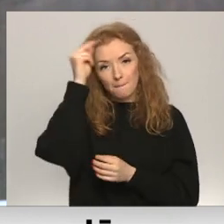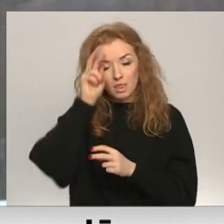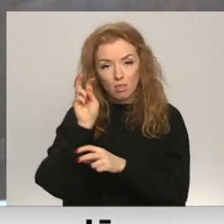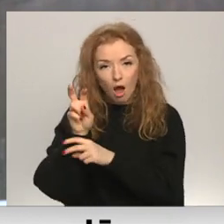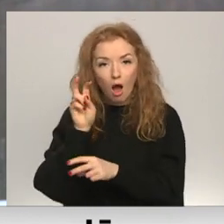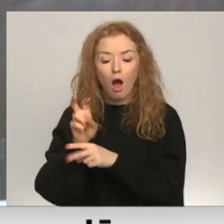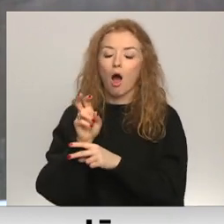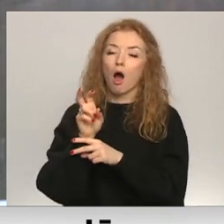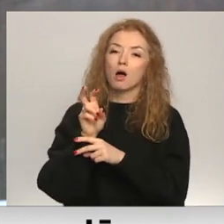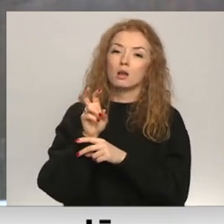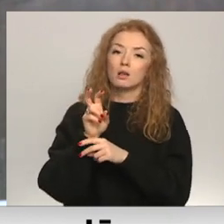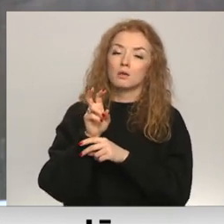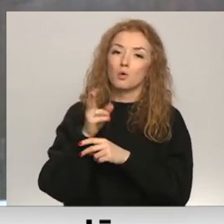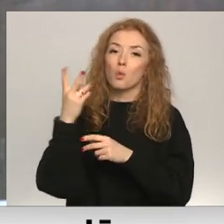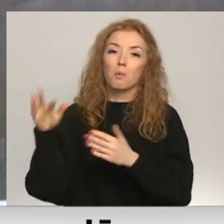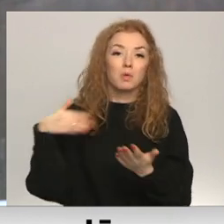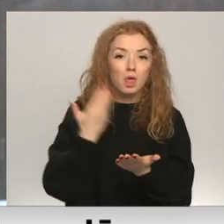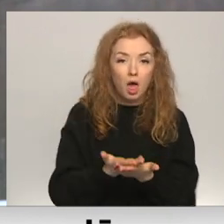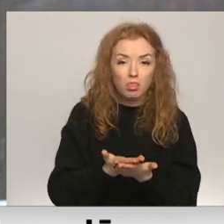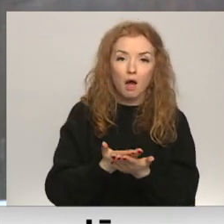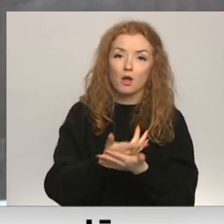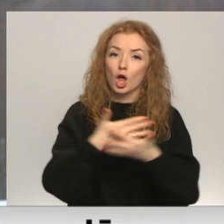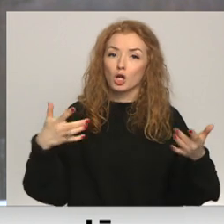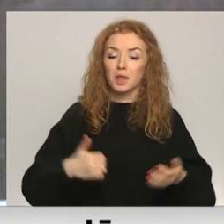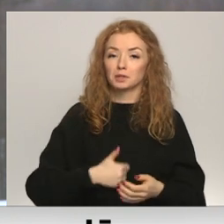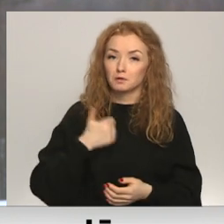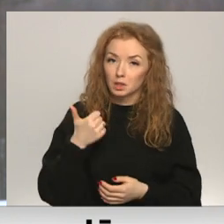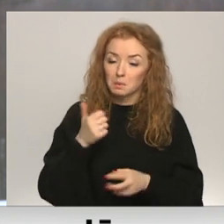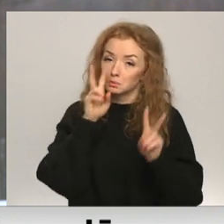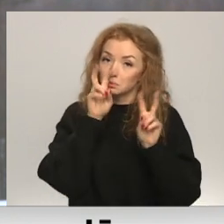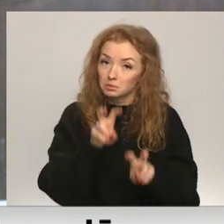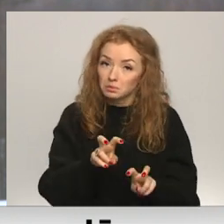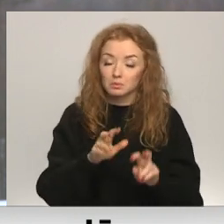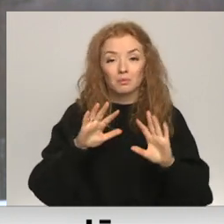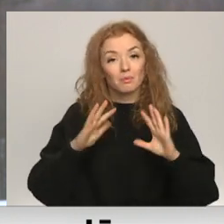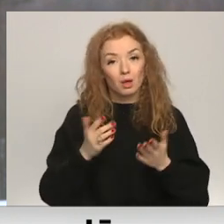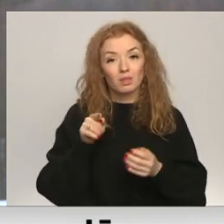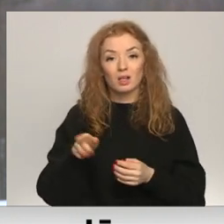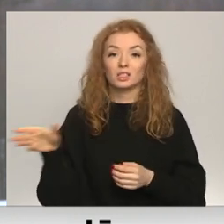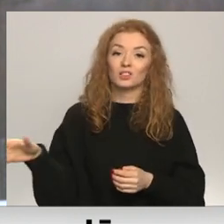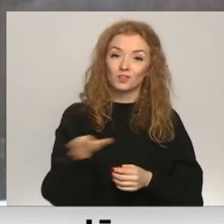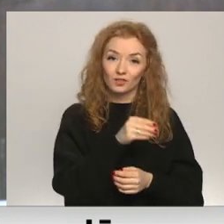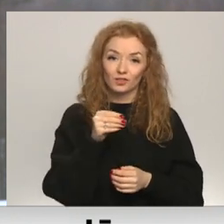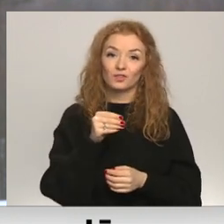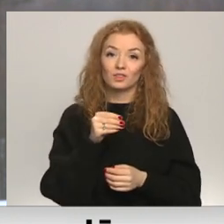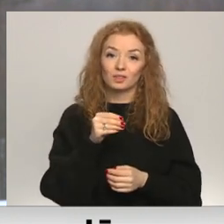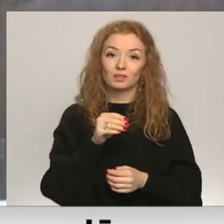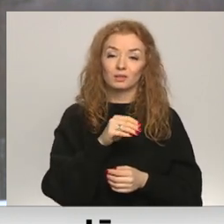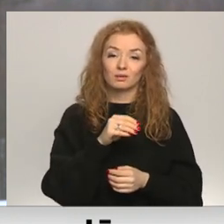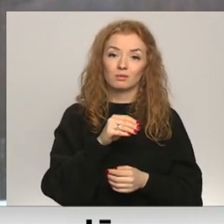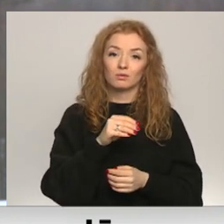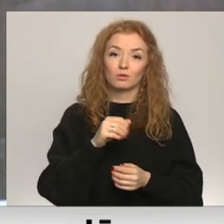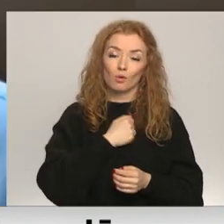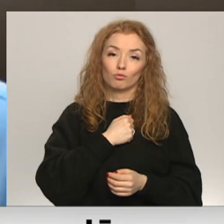izskatam piedāvājumus dažādu firmu, bet tas viss pa mūsu kabatai